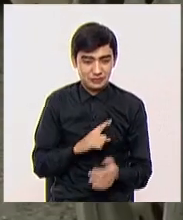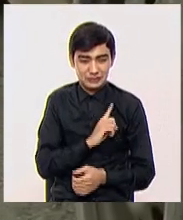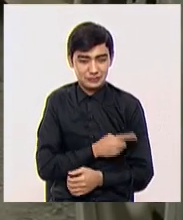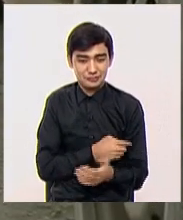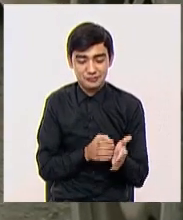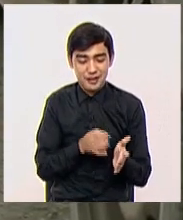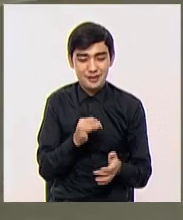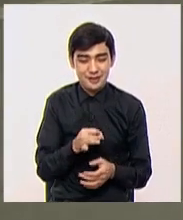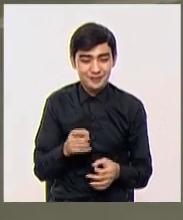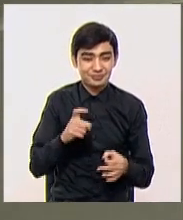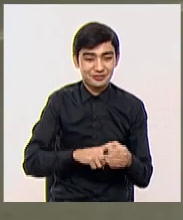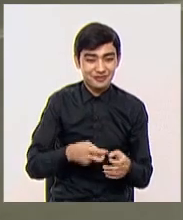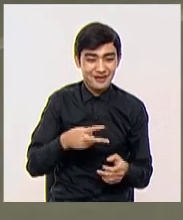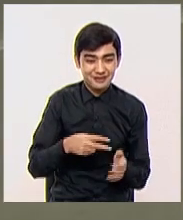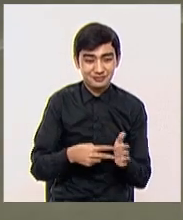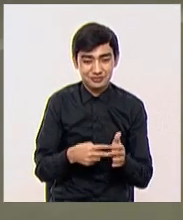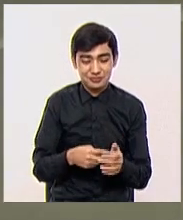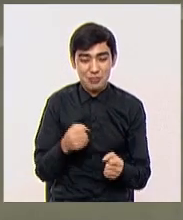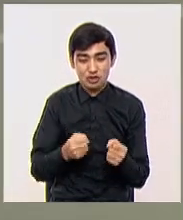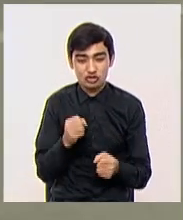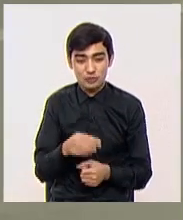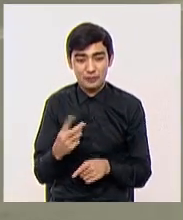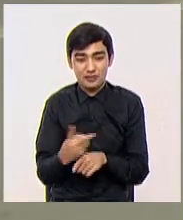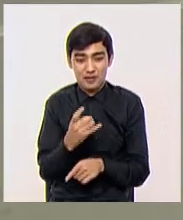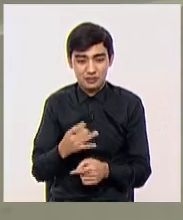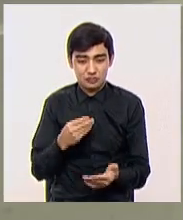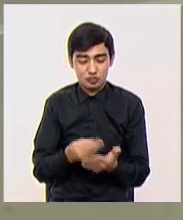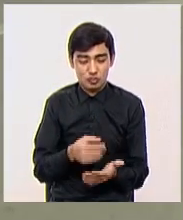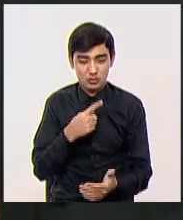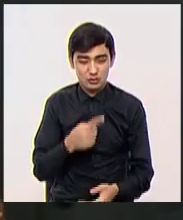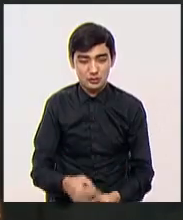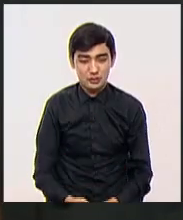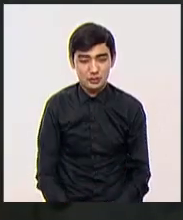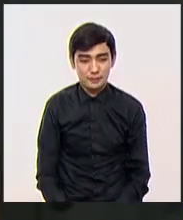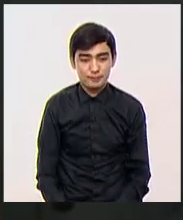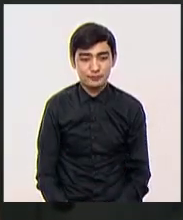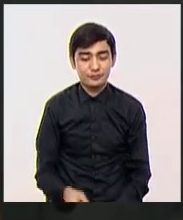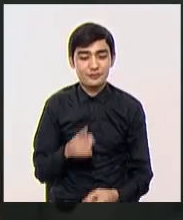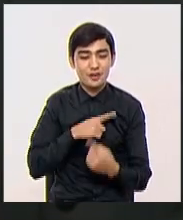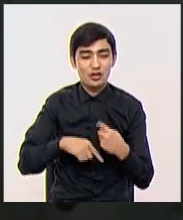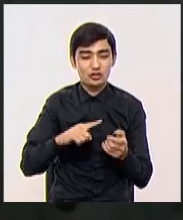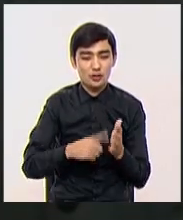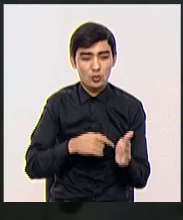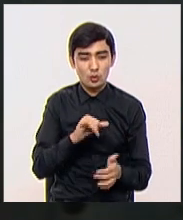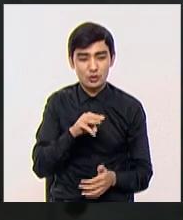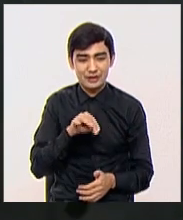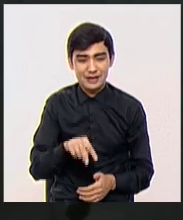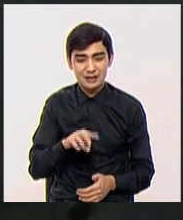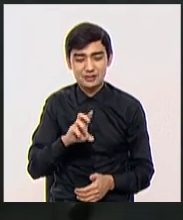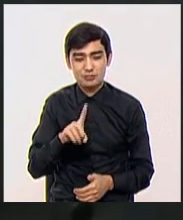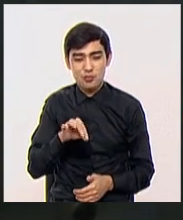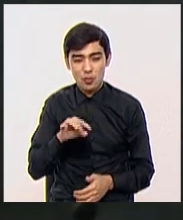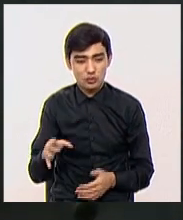Өйткені кедендік рәсімдеудің өзіне көліктің екі есе бағасы кетеді дейді. Біздің талаптарымыз өтелі сбор